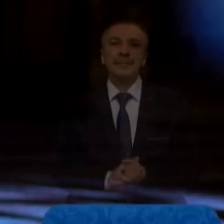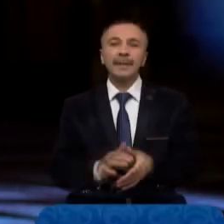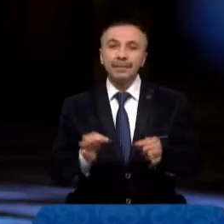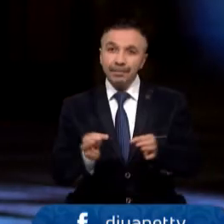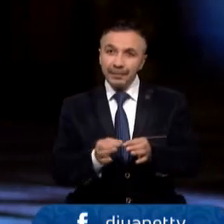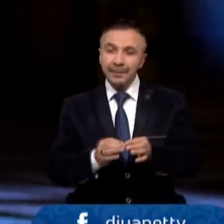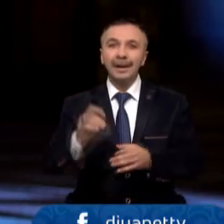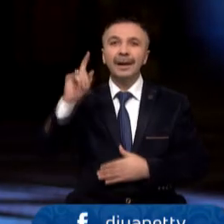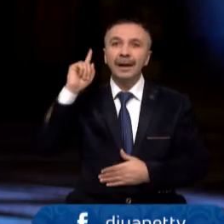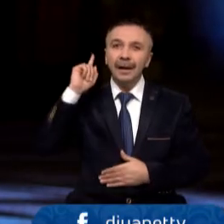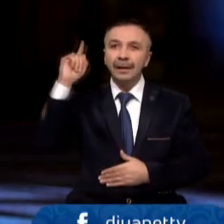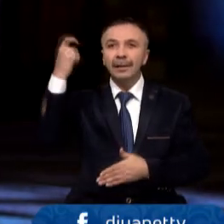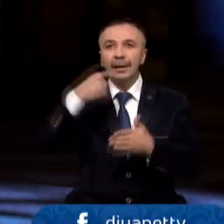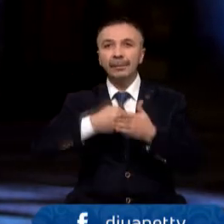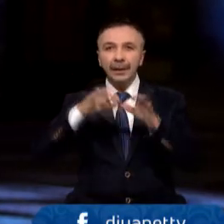Bismillahirrahmanirrahim